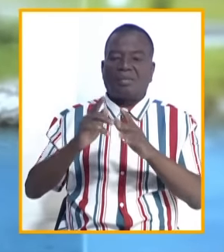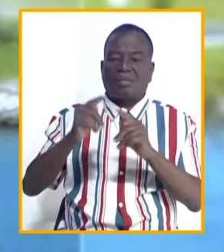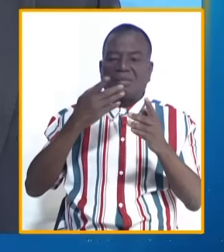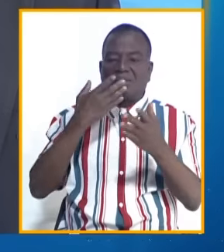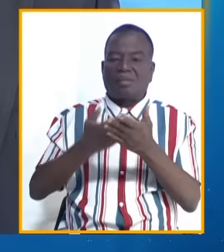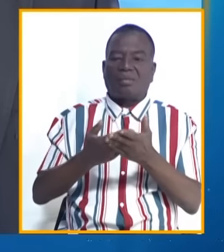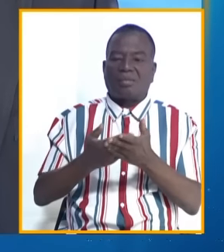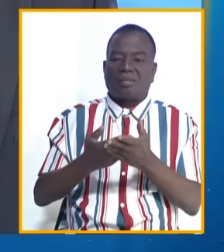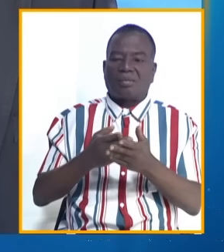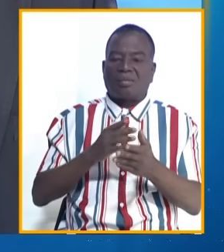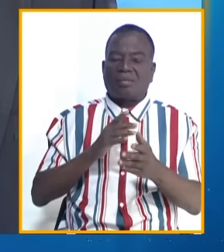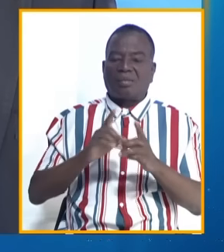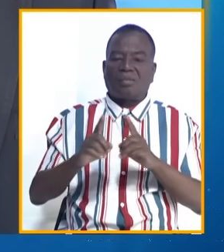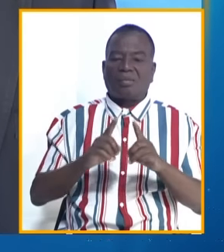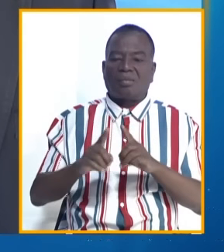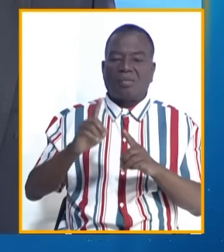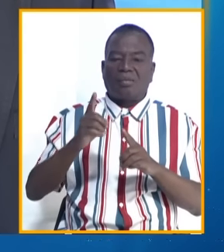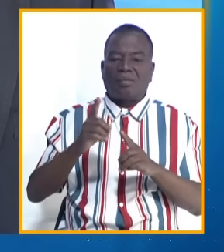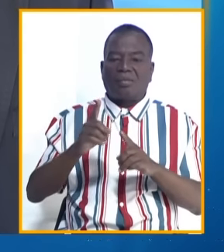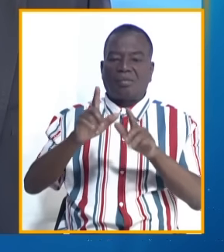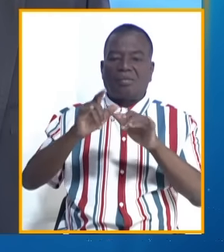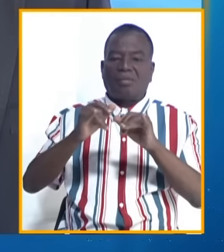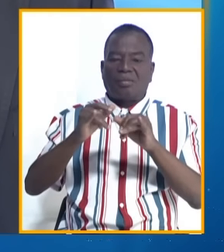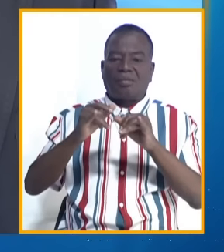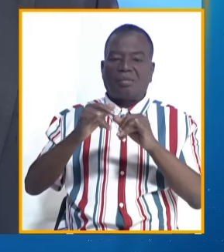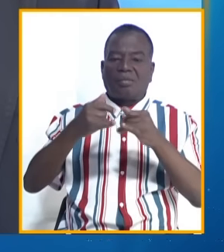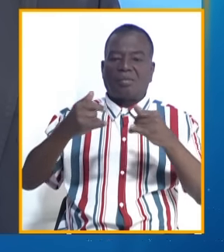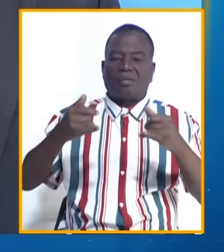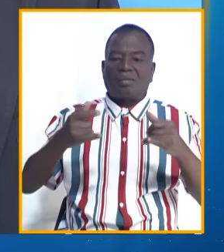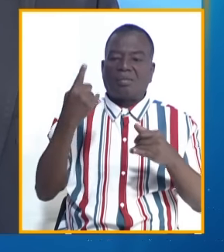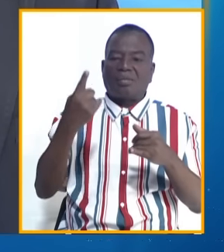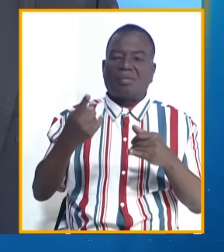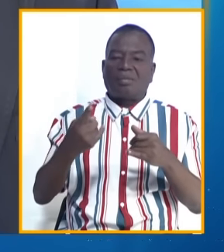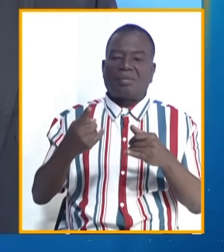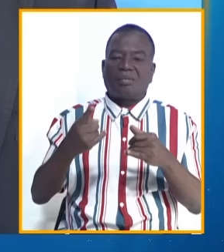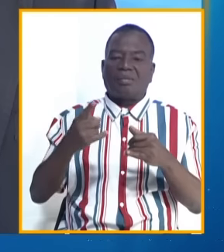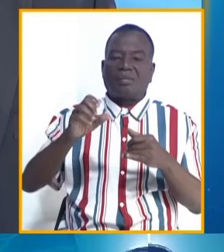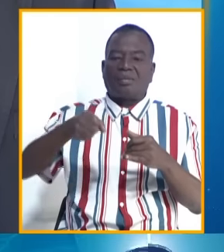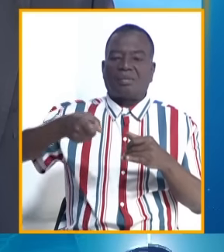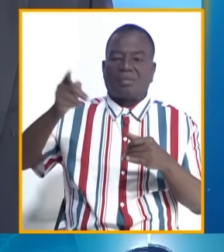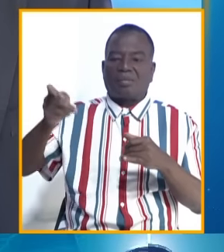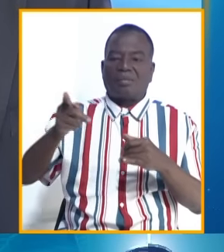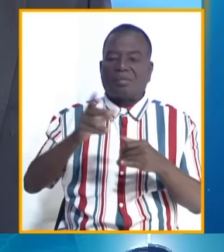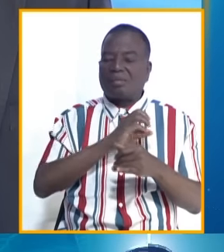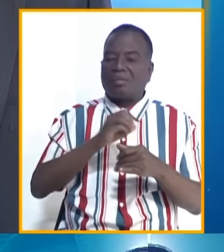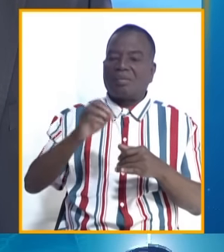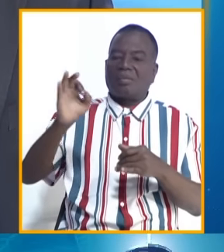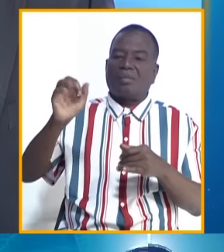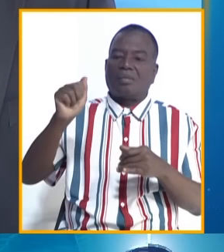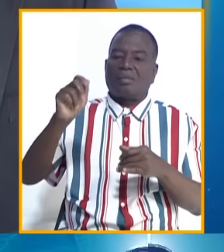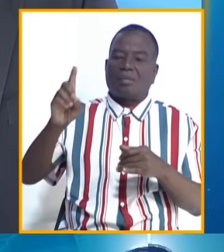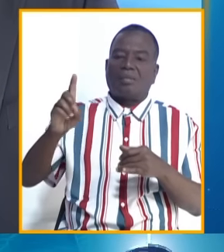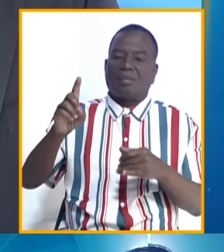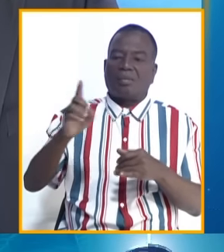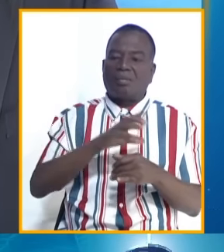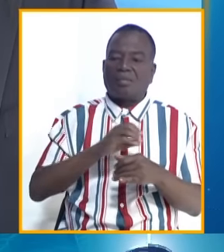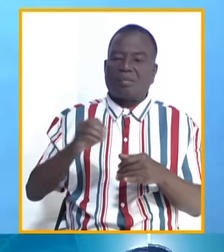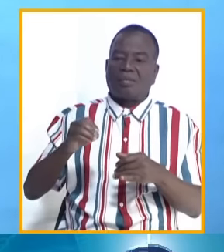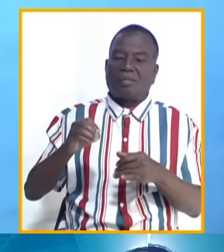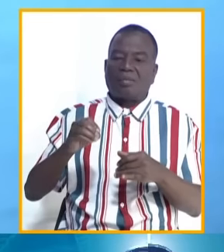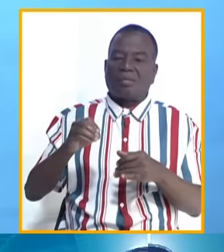y serons hein, pour suivre ces matchs qui semblent très alléchants. Alors, on va parler un peu de Ligue 1. La Ligue 1